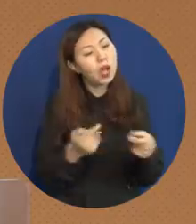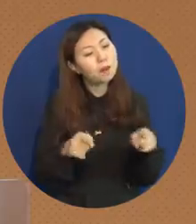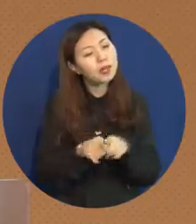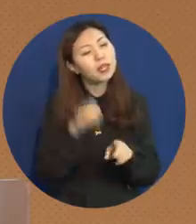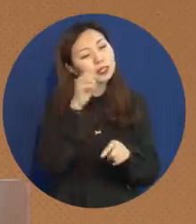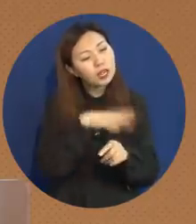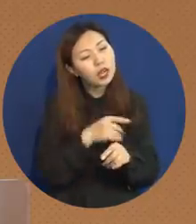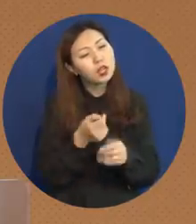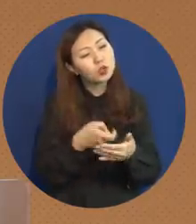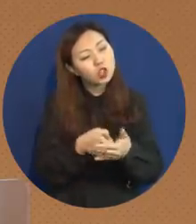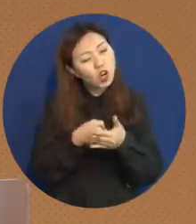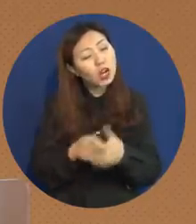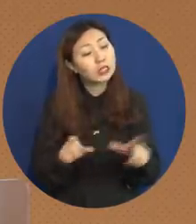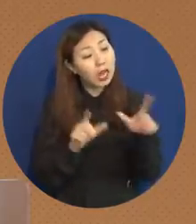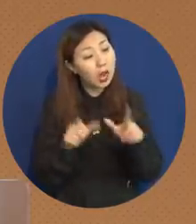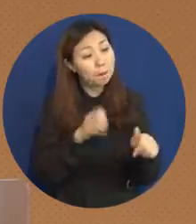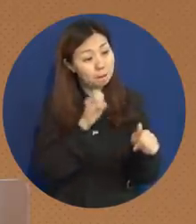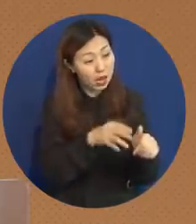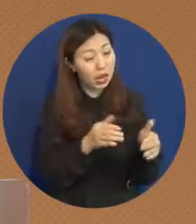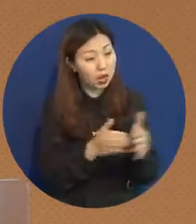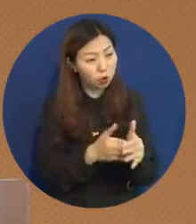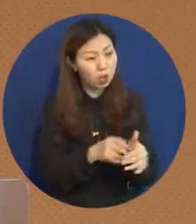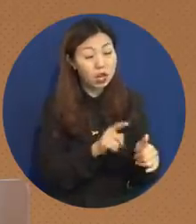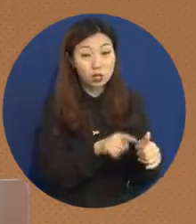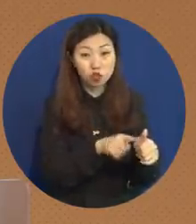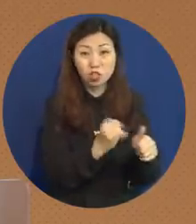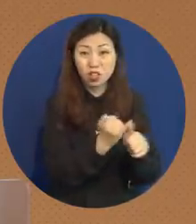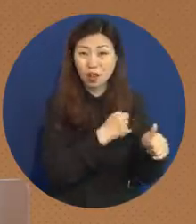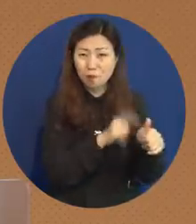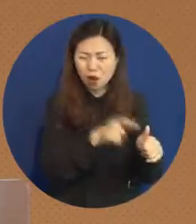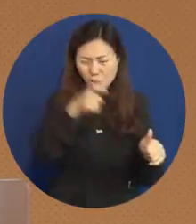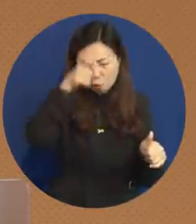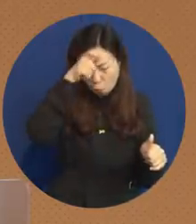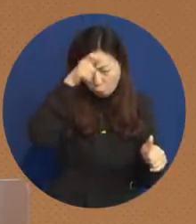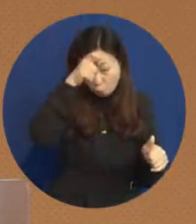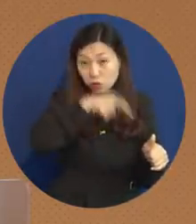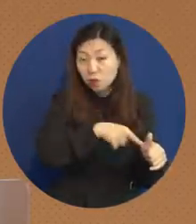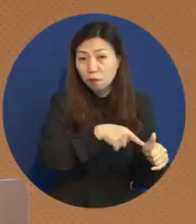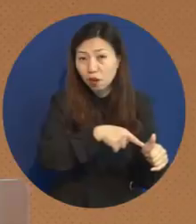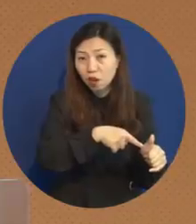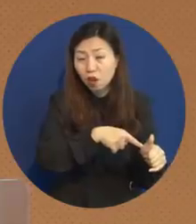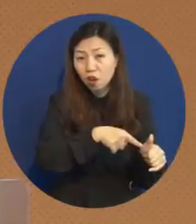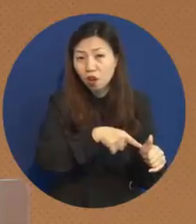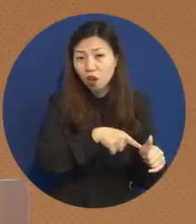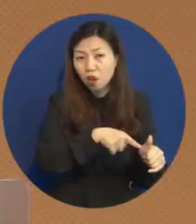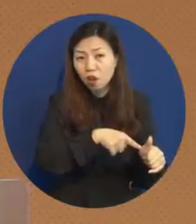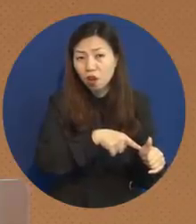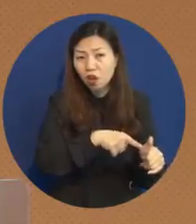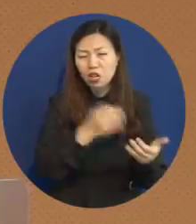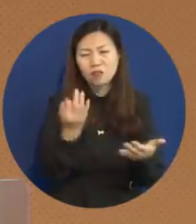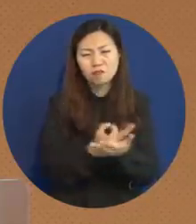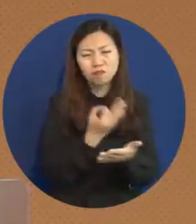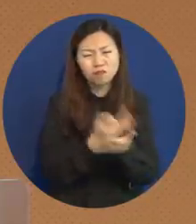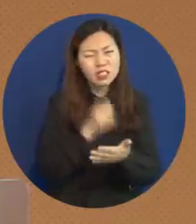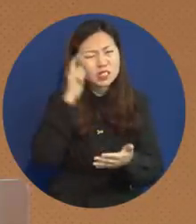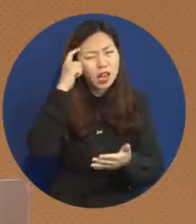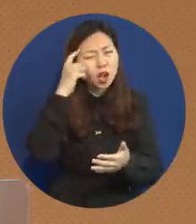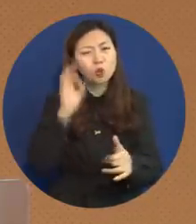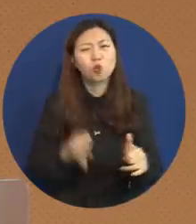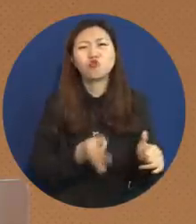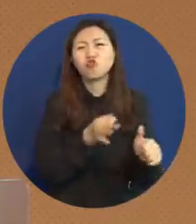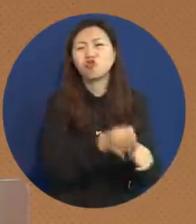낫고, 그래도 고집을 한다. 그럼 자기가 딱 계산해야 돼. 줄 때는 돈벌 거라 이래 주면 안